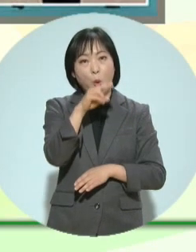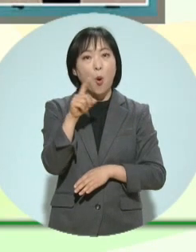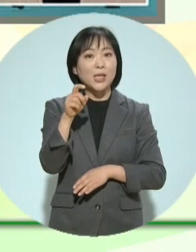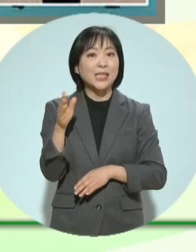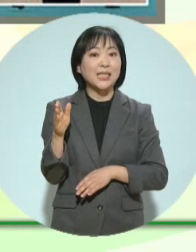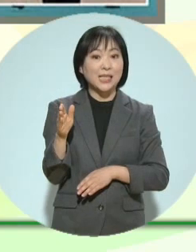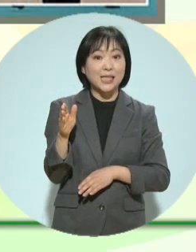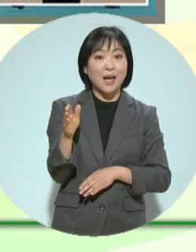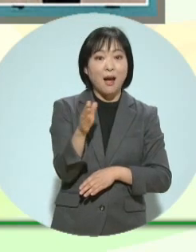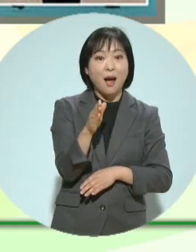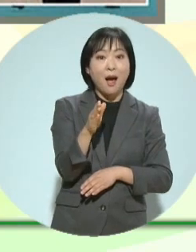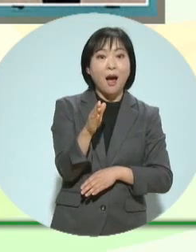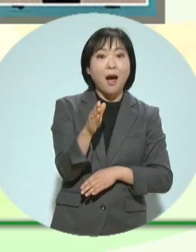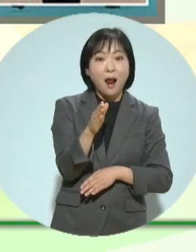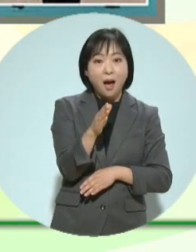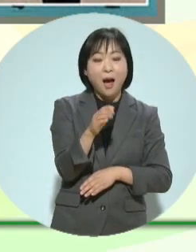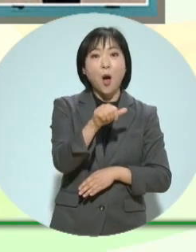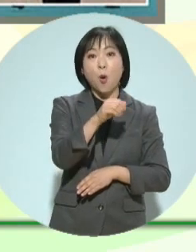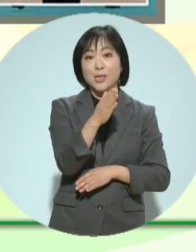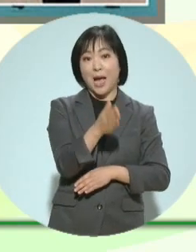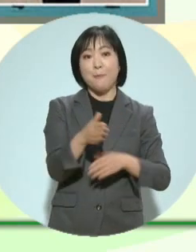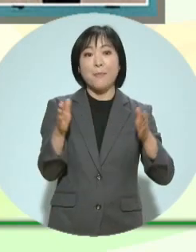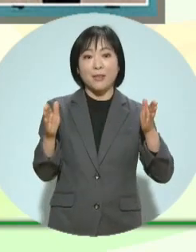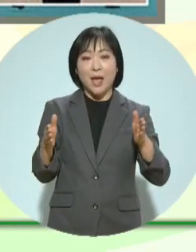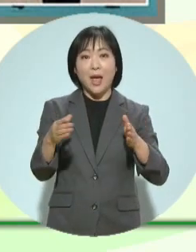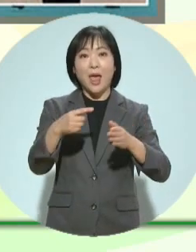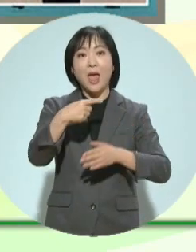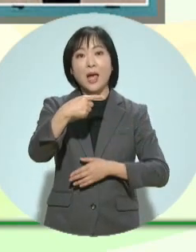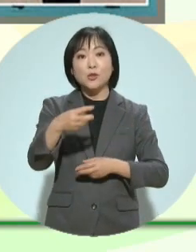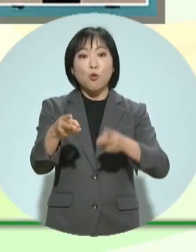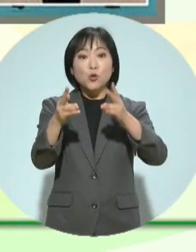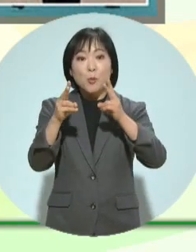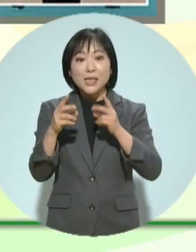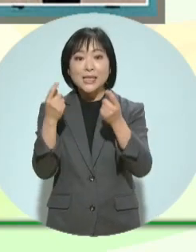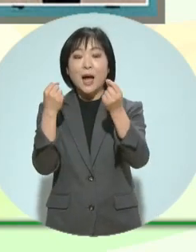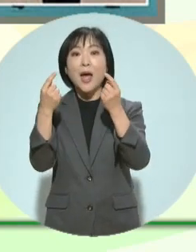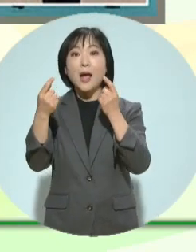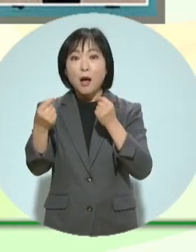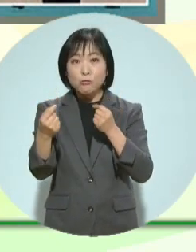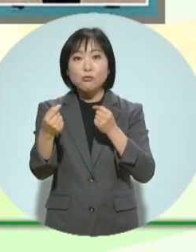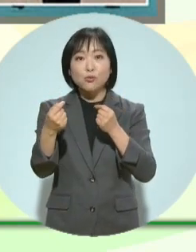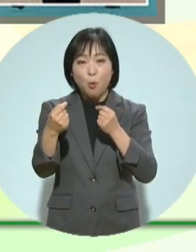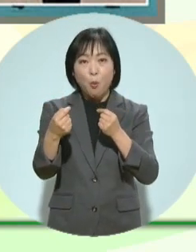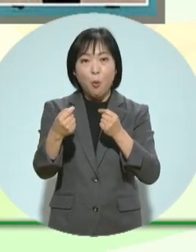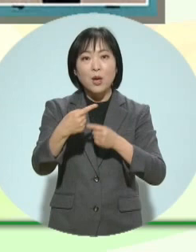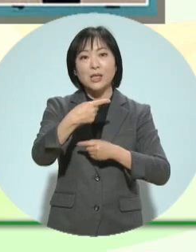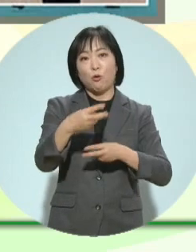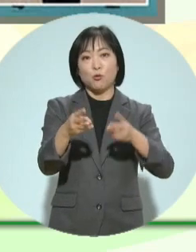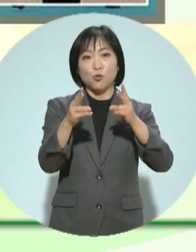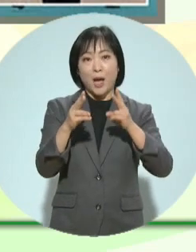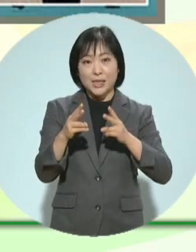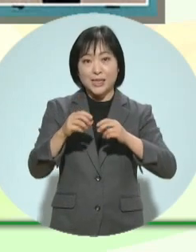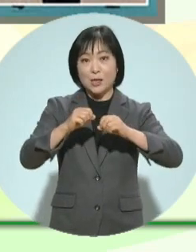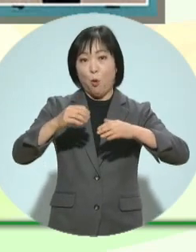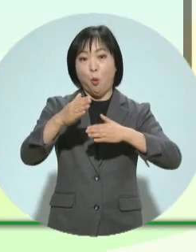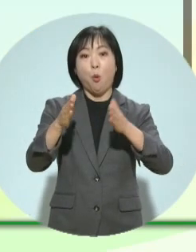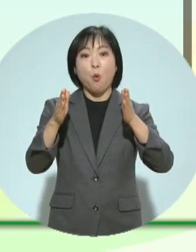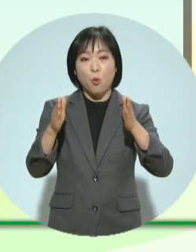で一橋大学一橋講堂とオンライン配信で行われます。